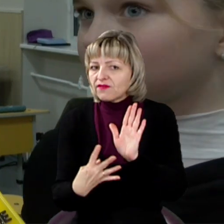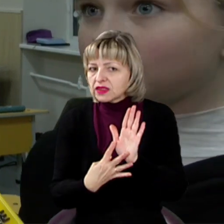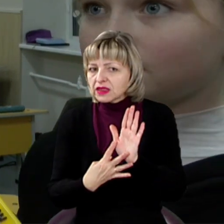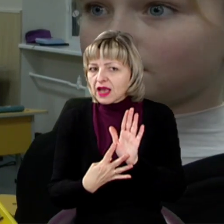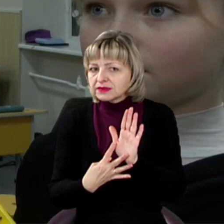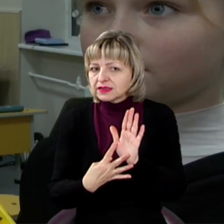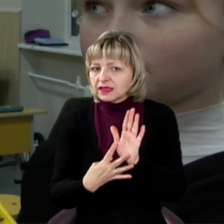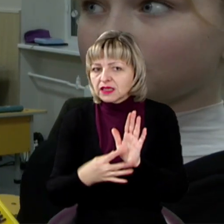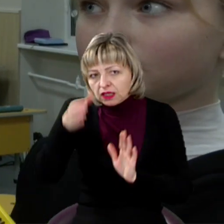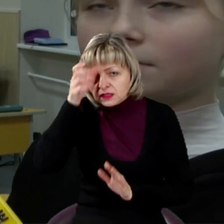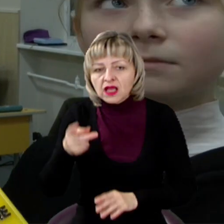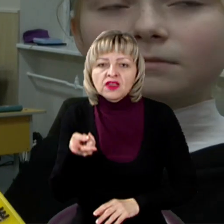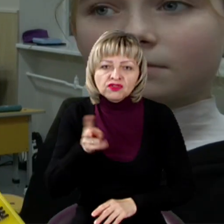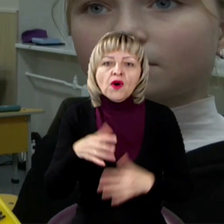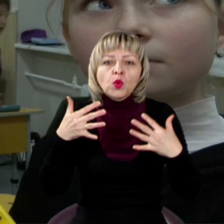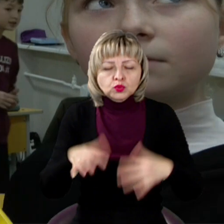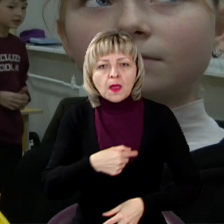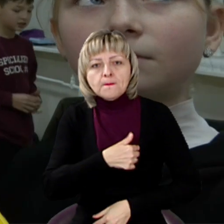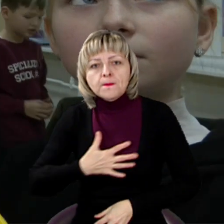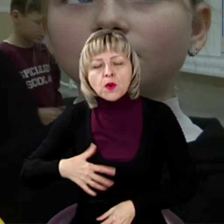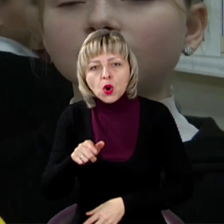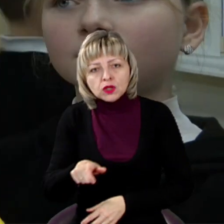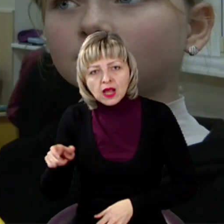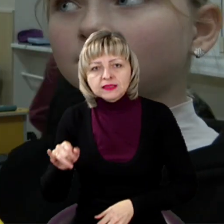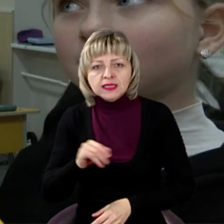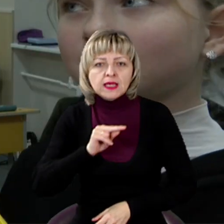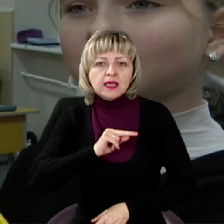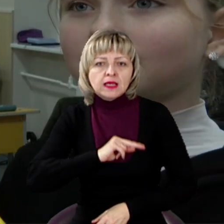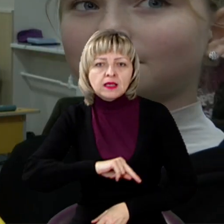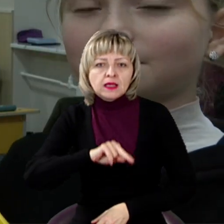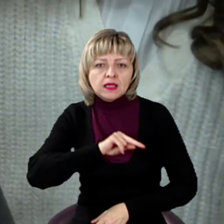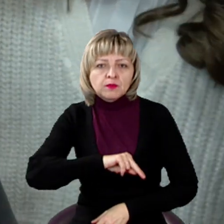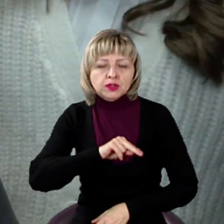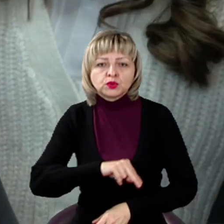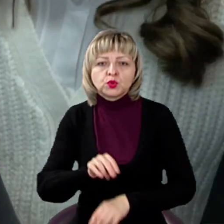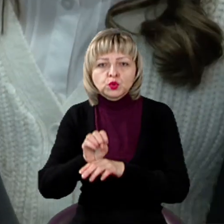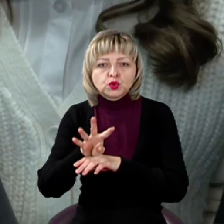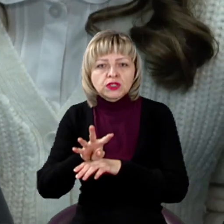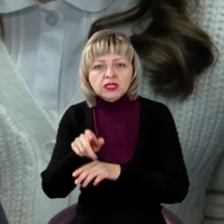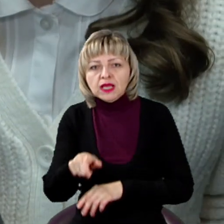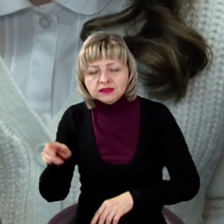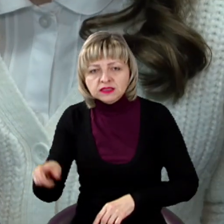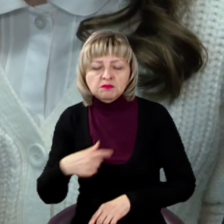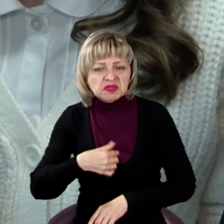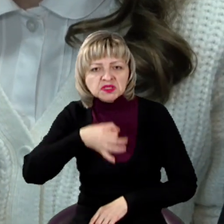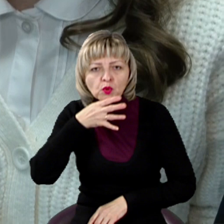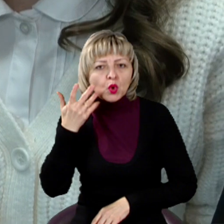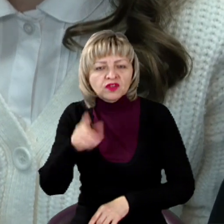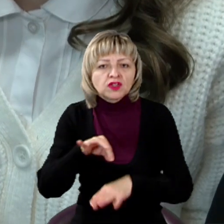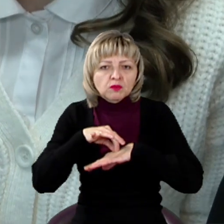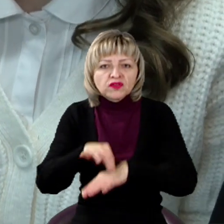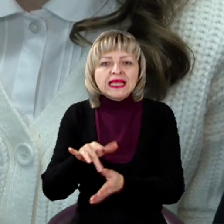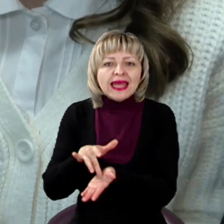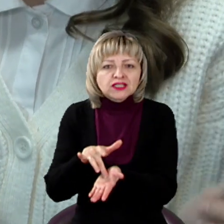19 і 2 з них поранені. І працюють з українців 14. Сподобалось, коли вони робили